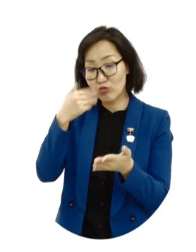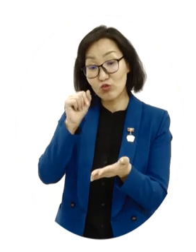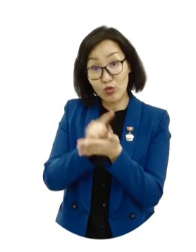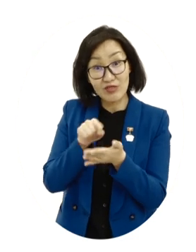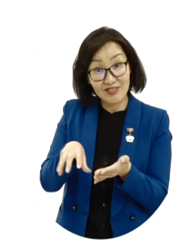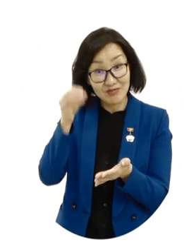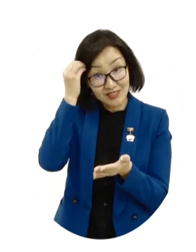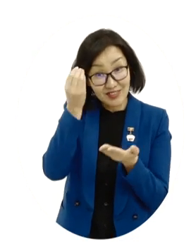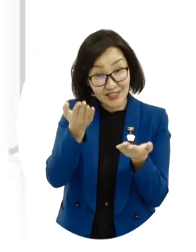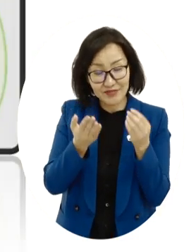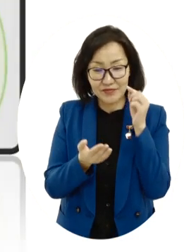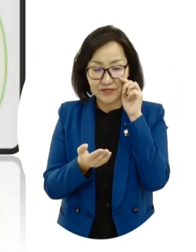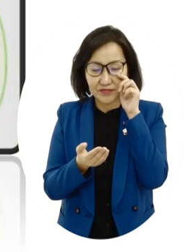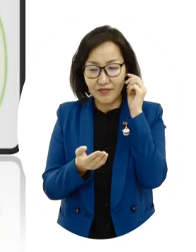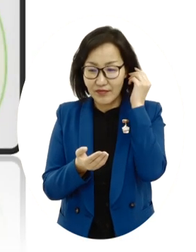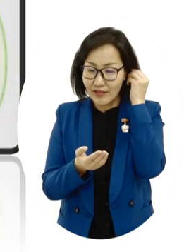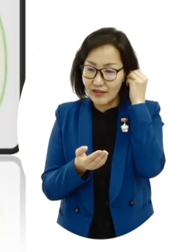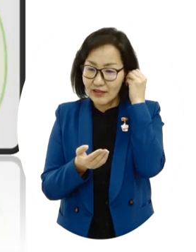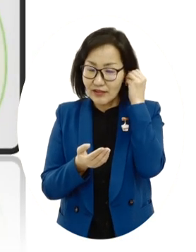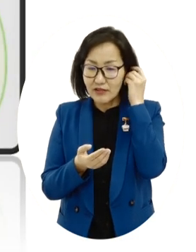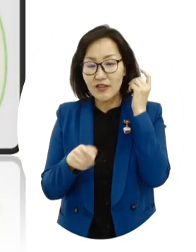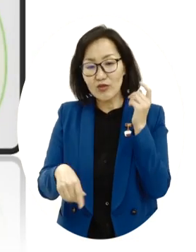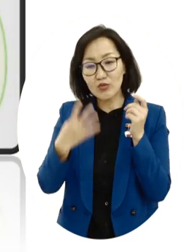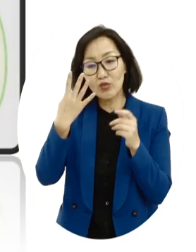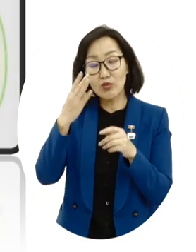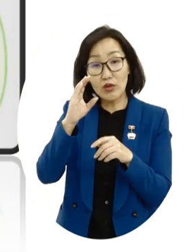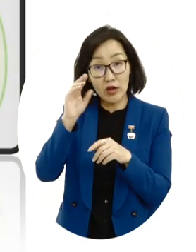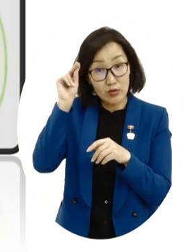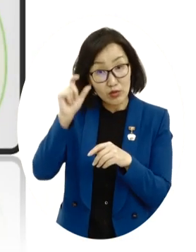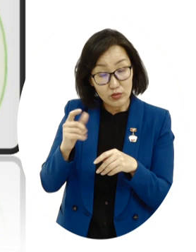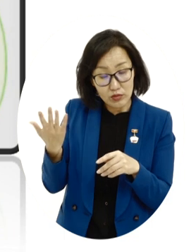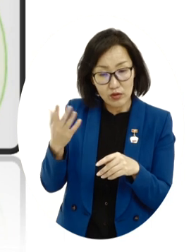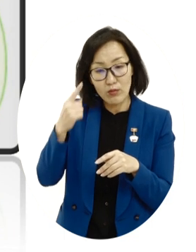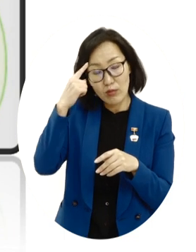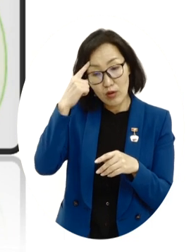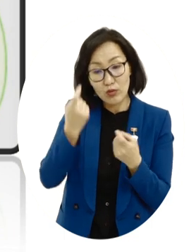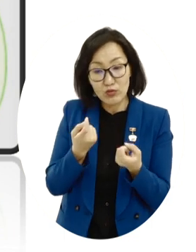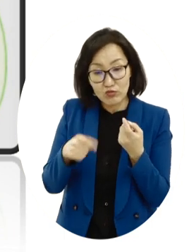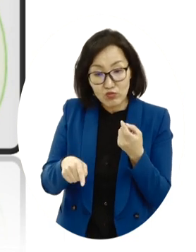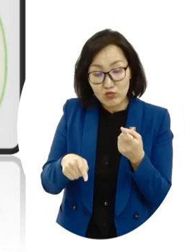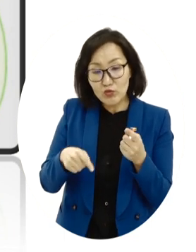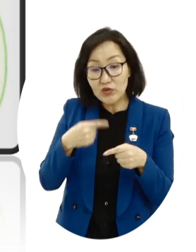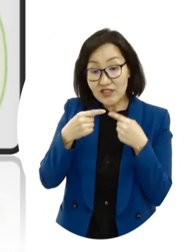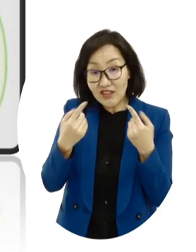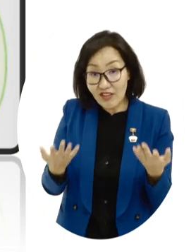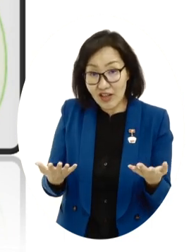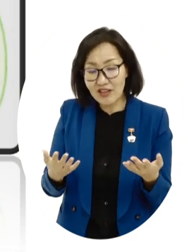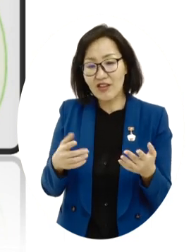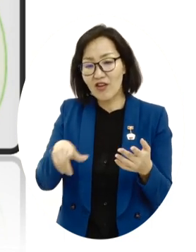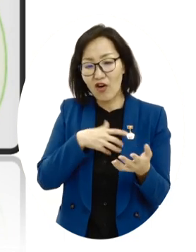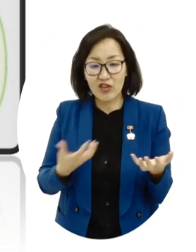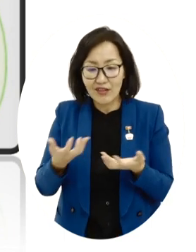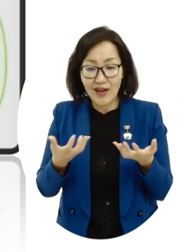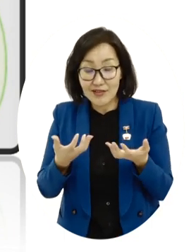харъя. За, тэгэхээр энд нэгэн дөрвөн сурагч Монгол хотл гэсэн сэдвээр илтгэл бичгийн тулд хоорондоо